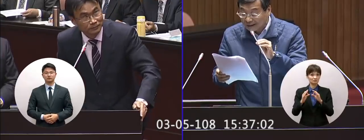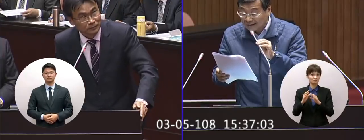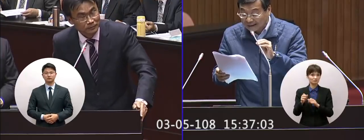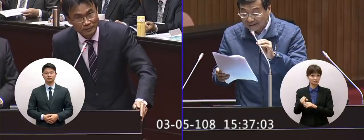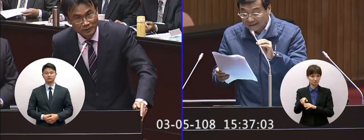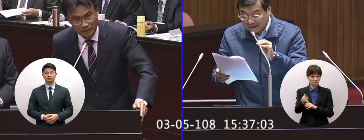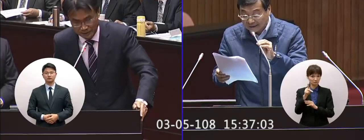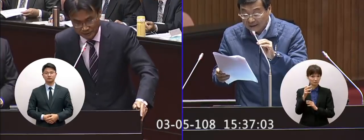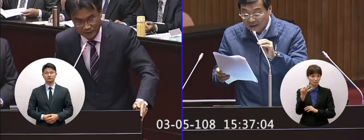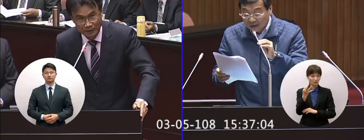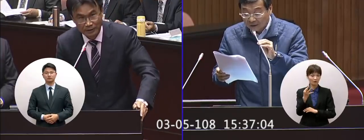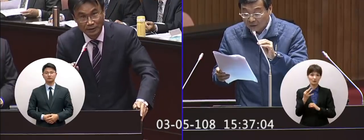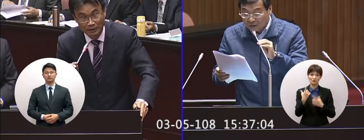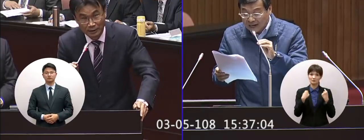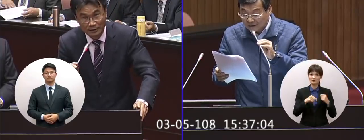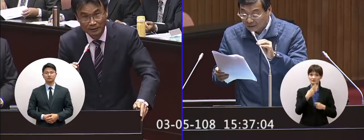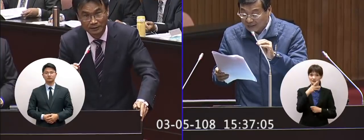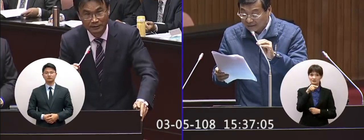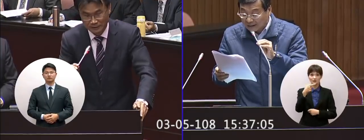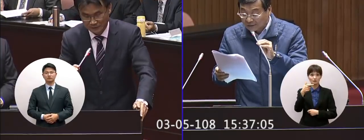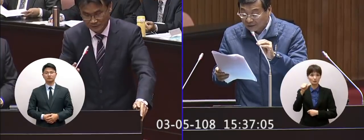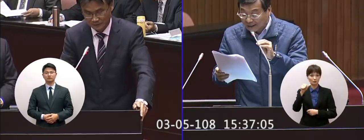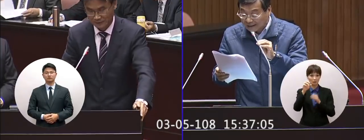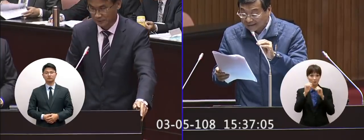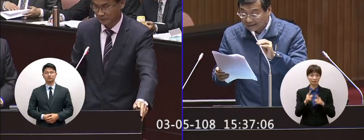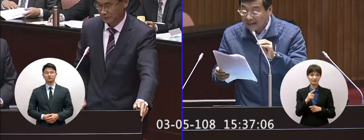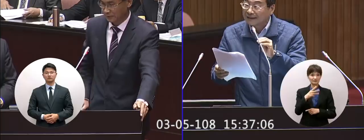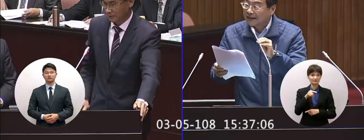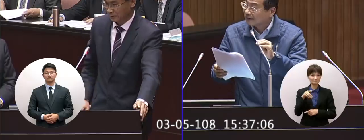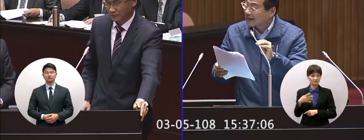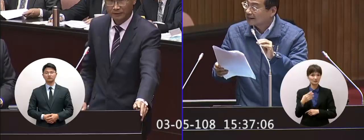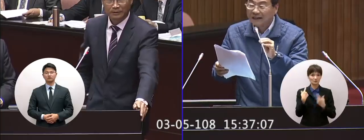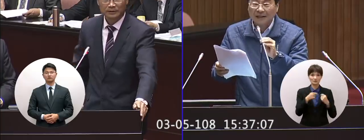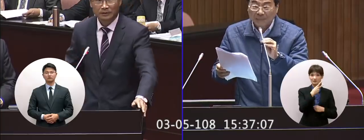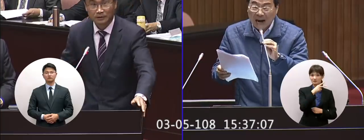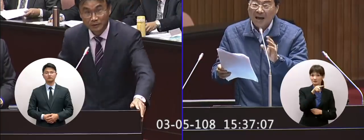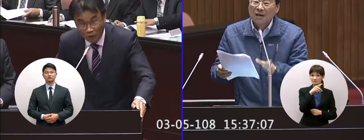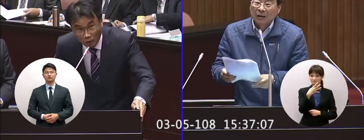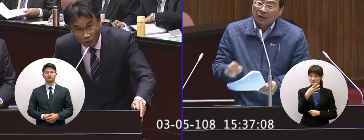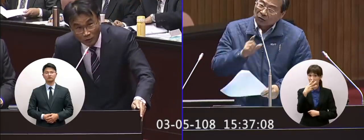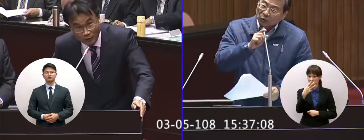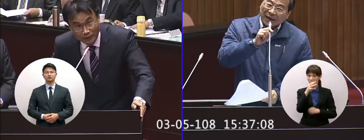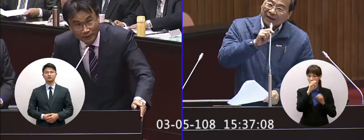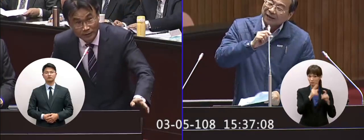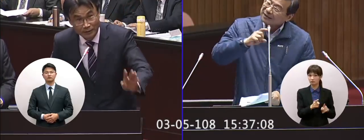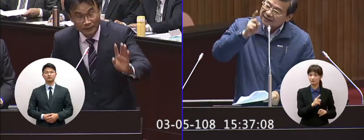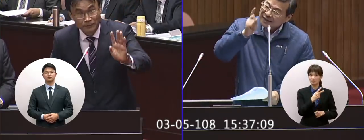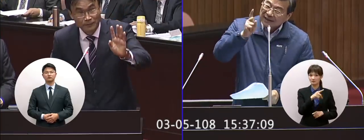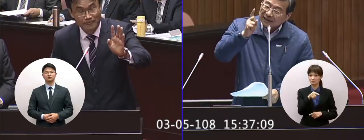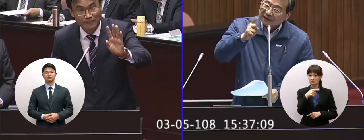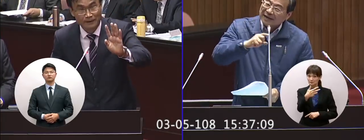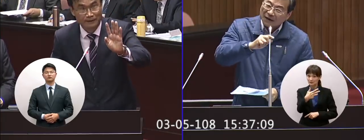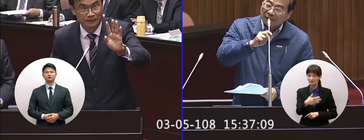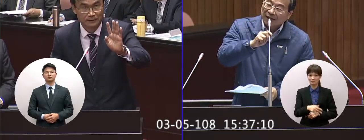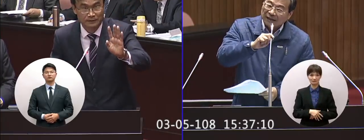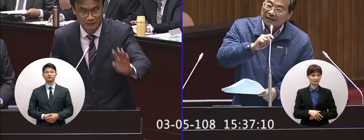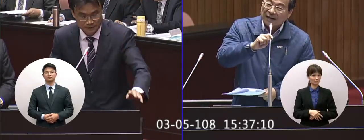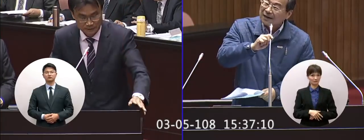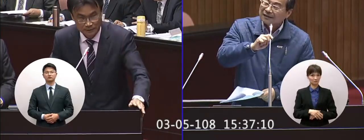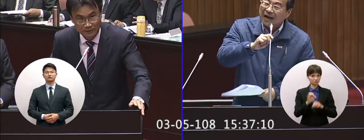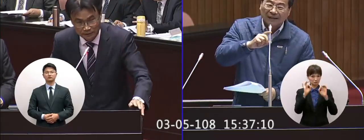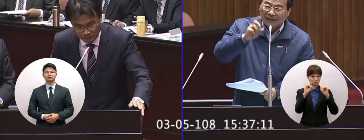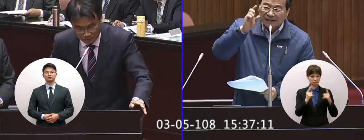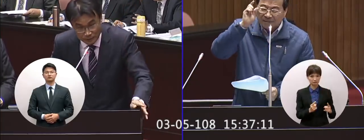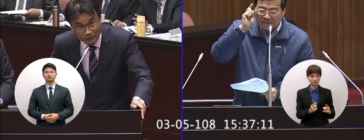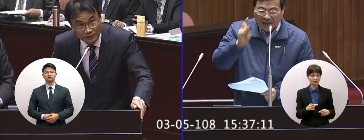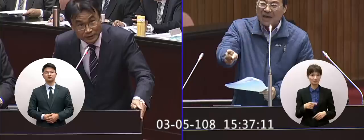3.65调到3.4，农家综合贷款从2.43调降到2.8。主委，这个相关的利